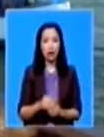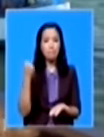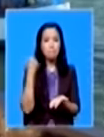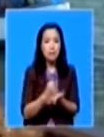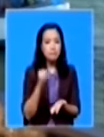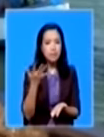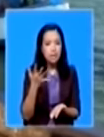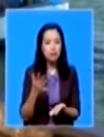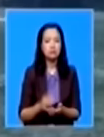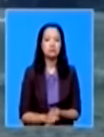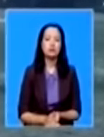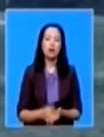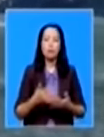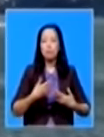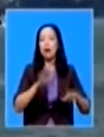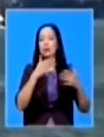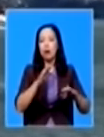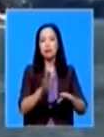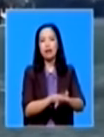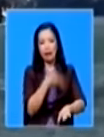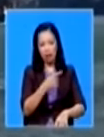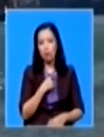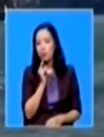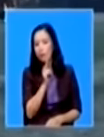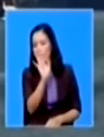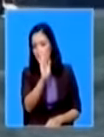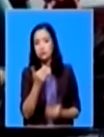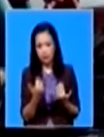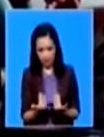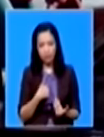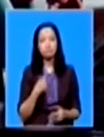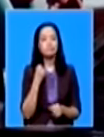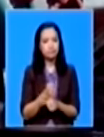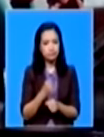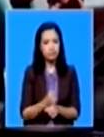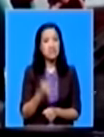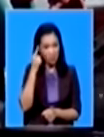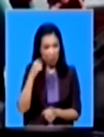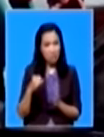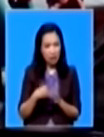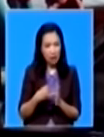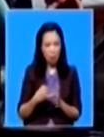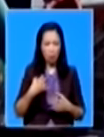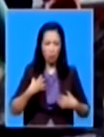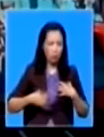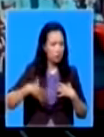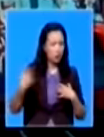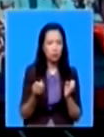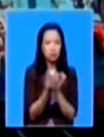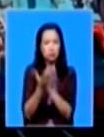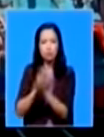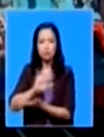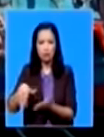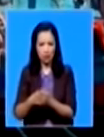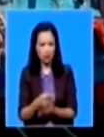นต่างๆเนี่ยมันเป็นการปล่อยปละละเลยที่ผ่านมาผมไม่โทษใครวันนี้ผมต้องทำไงแล้วคิดว่ามันง่ายไหมล่ะมันเดือดร้อนไปหมดอ่ะเพราะคนเคยได้มัน